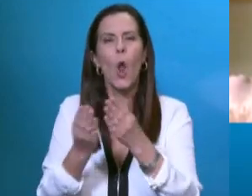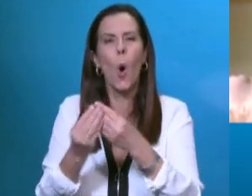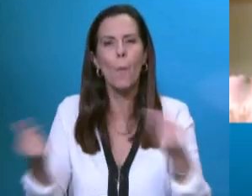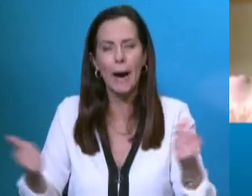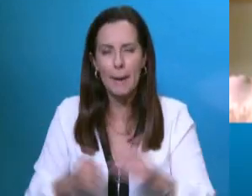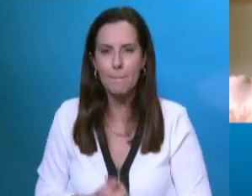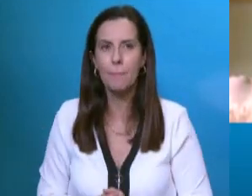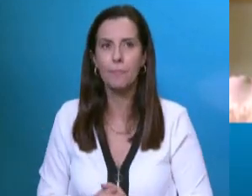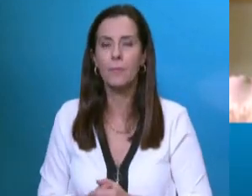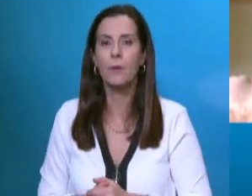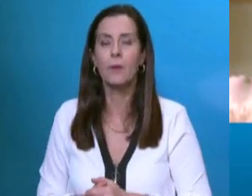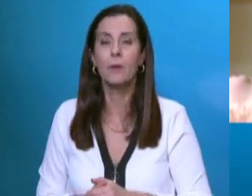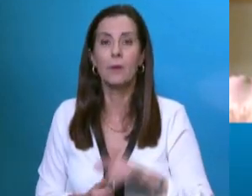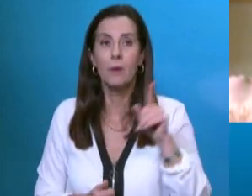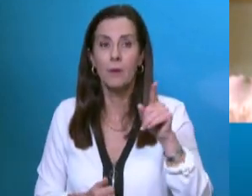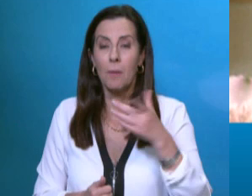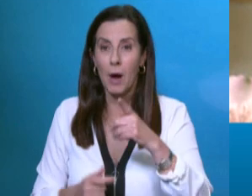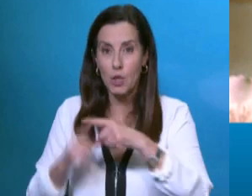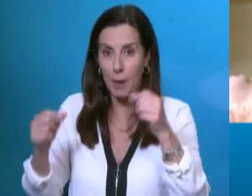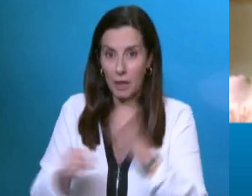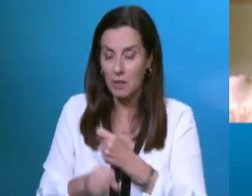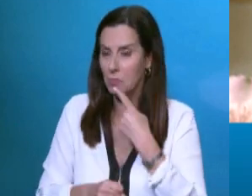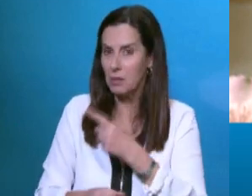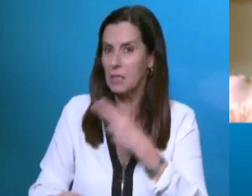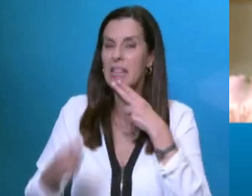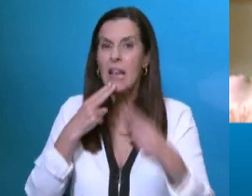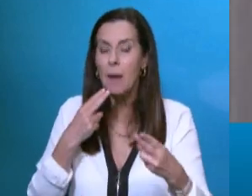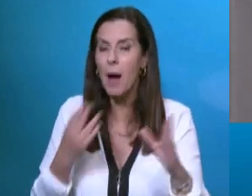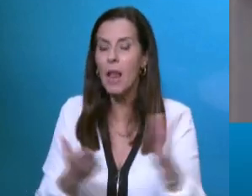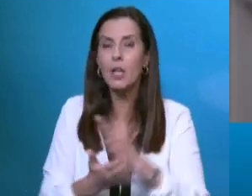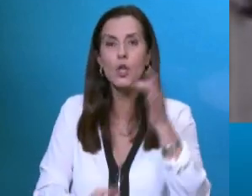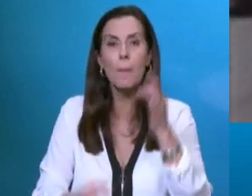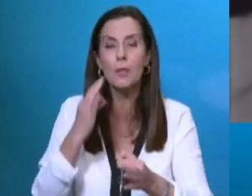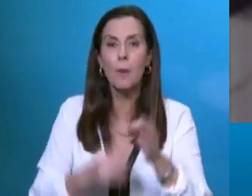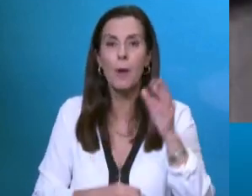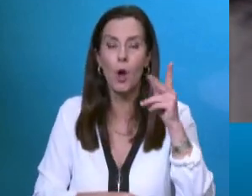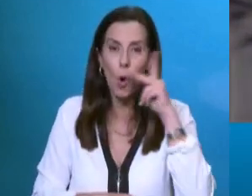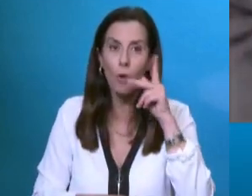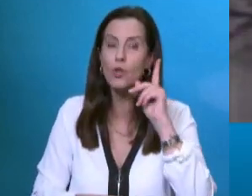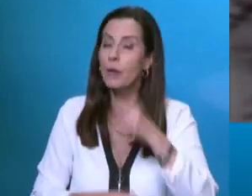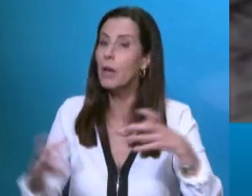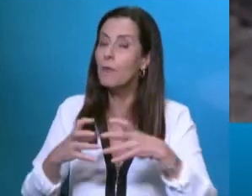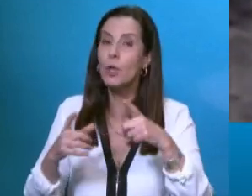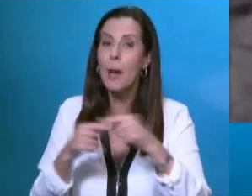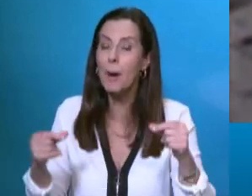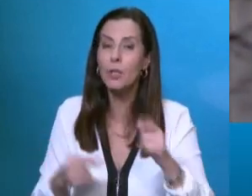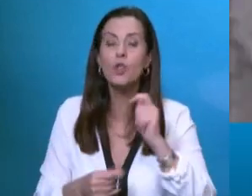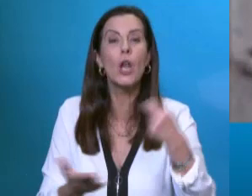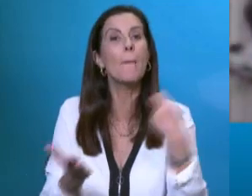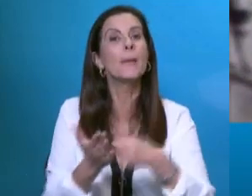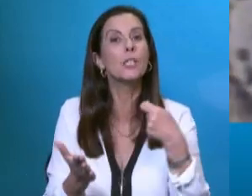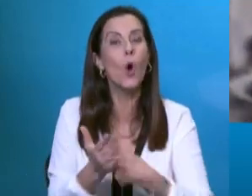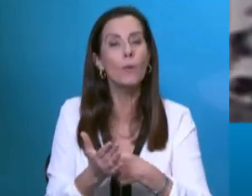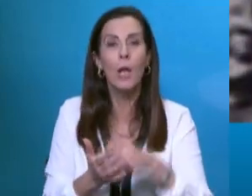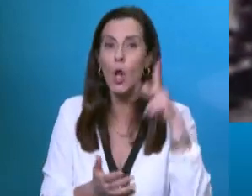בסאול טוענים כי הצד של טוקיו הוא למעשה נקמה על פסיקות של בתי משפט קוריאנים שחייבו חברות יפניות לשלם פיצויים לקוריאנים